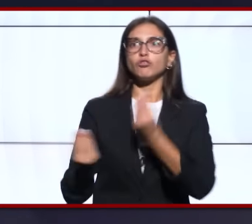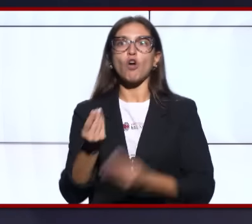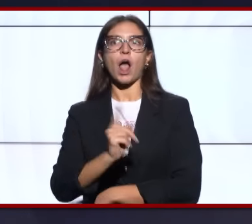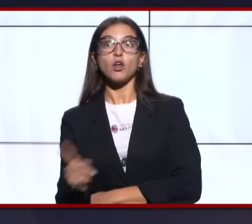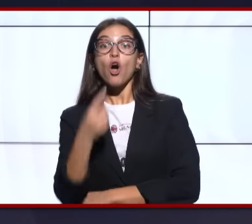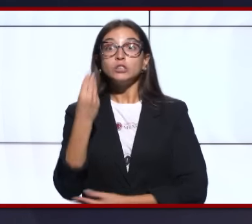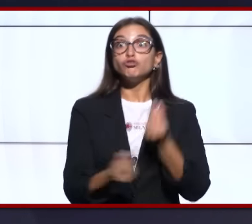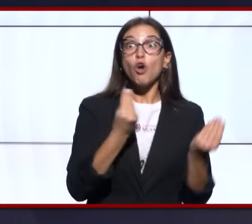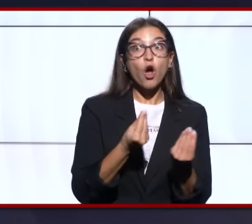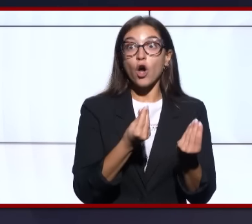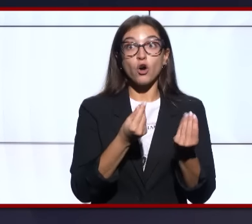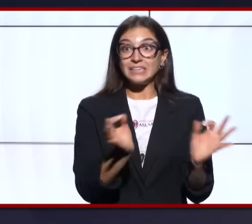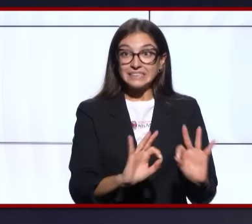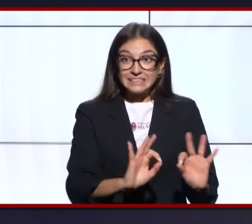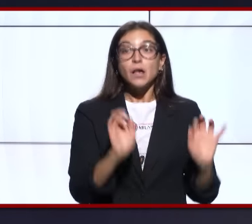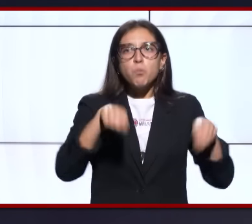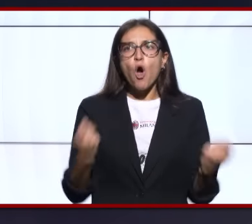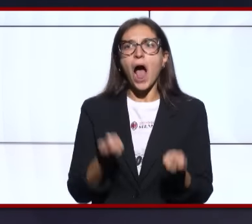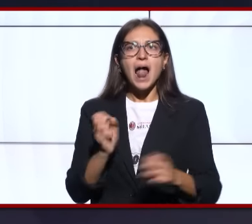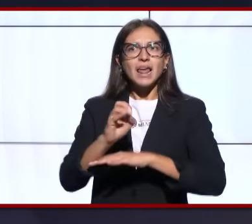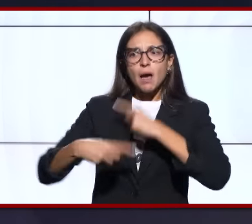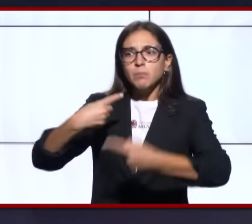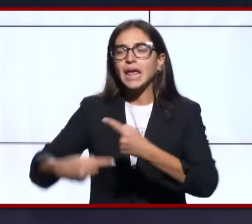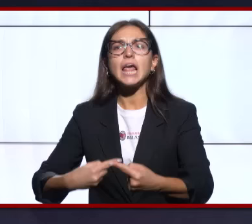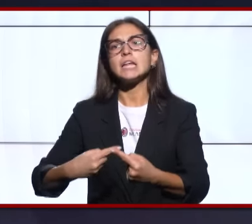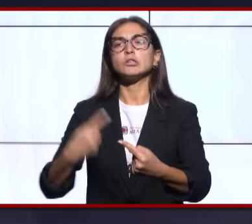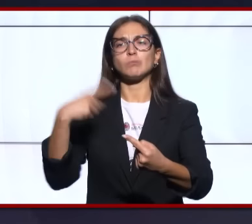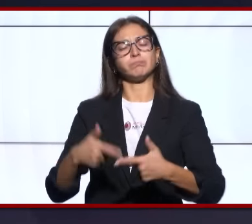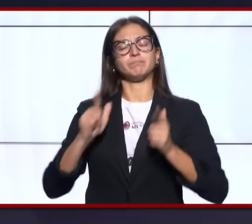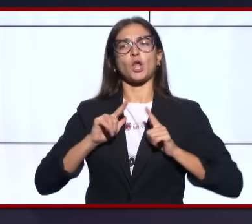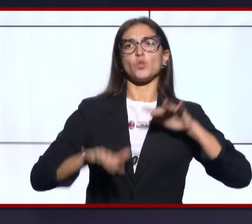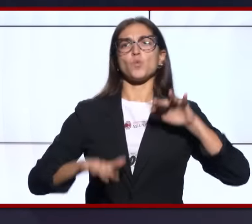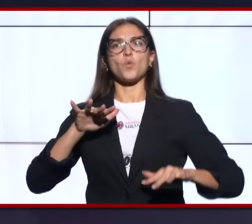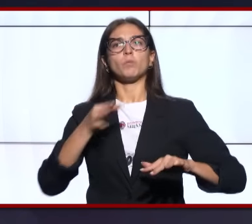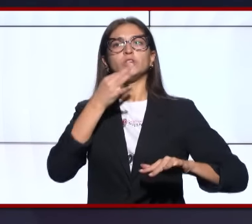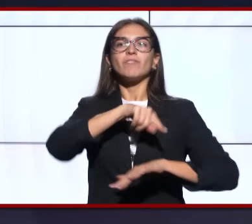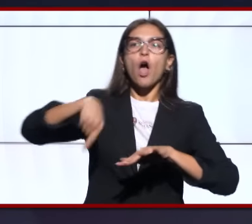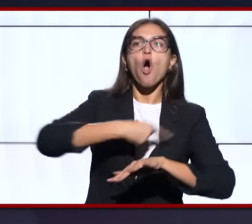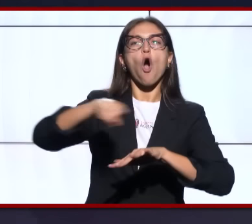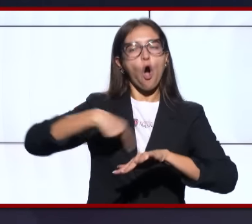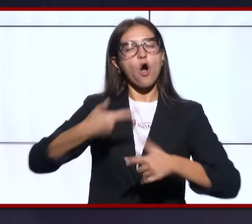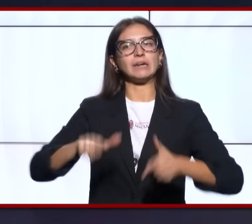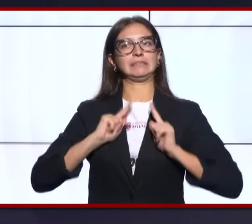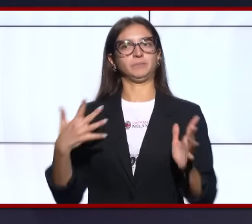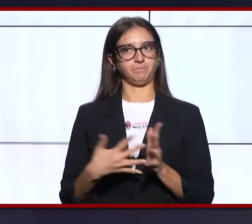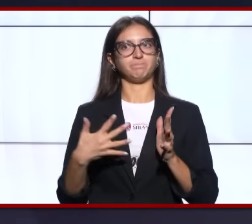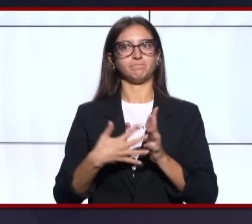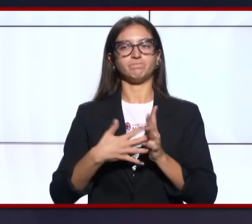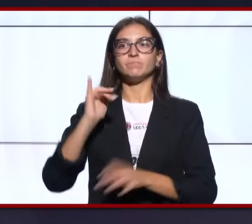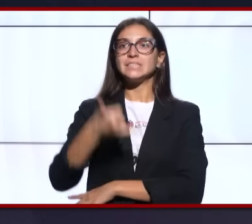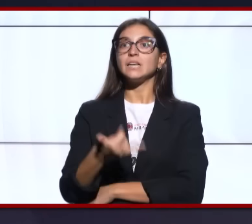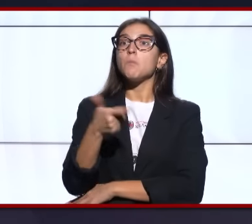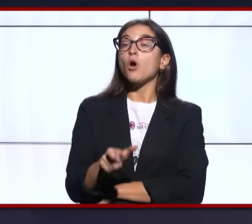giochiamo possiamo fare un altro allenamento e sono ST stti Or or difficile anche perché